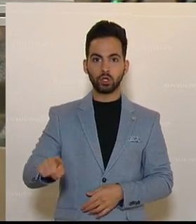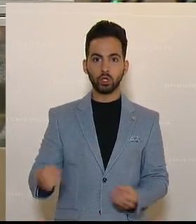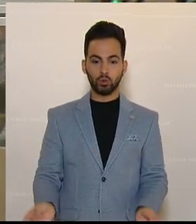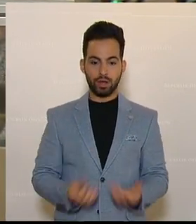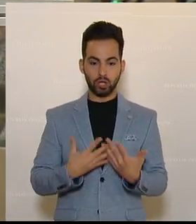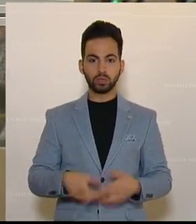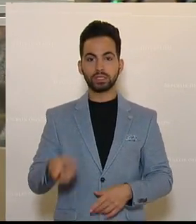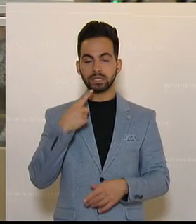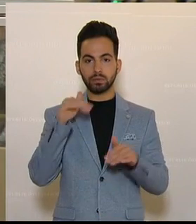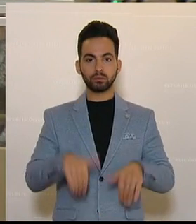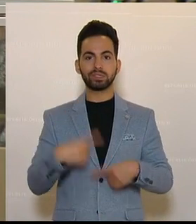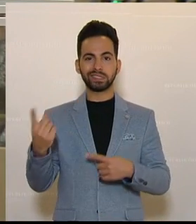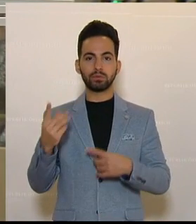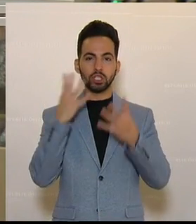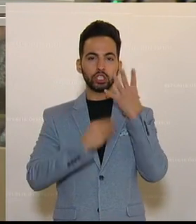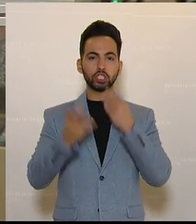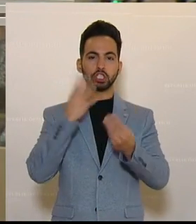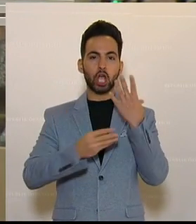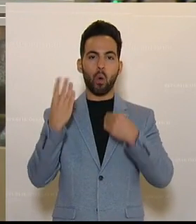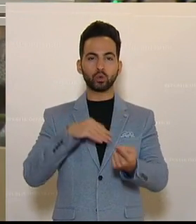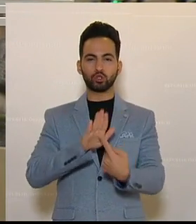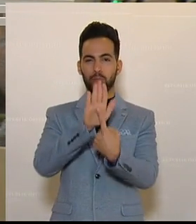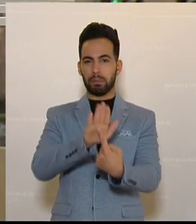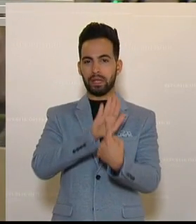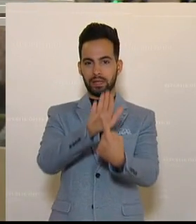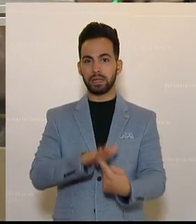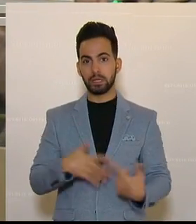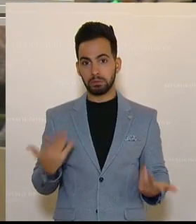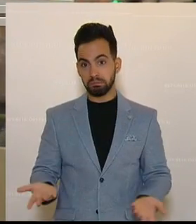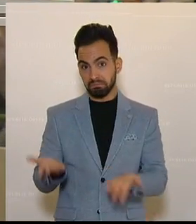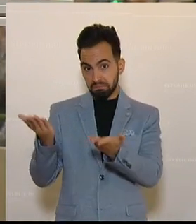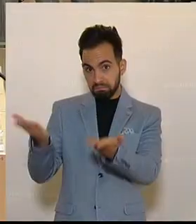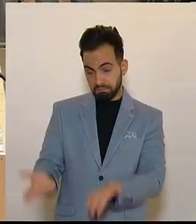daher als eine gespielte annehmen.